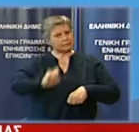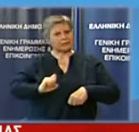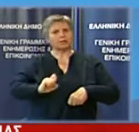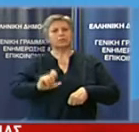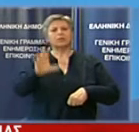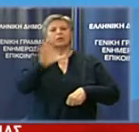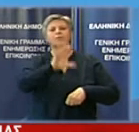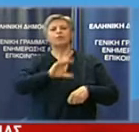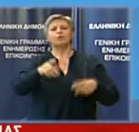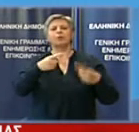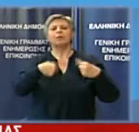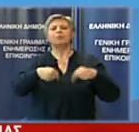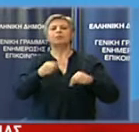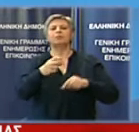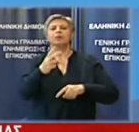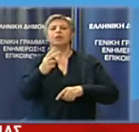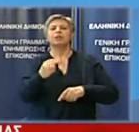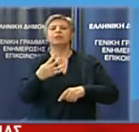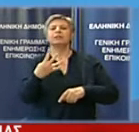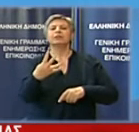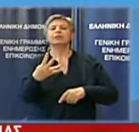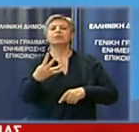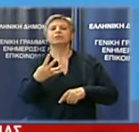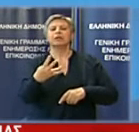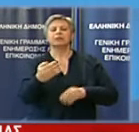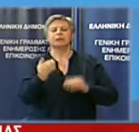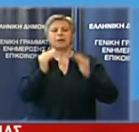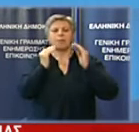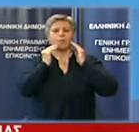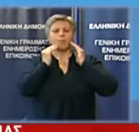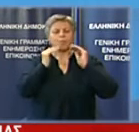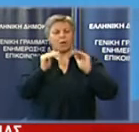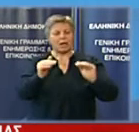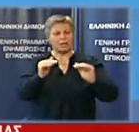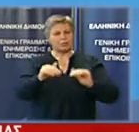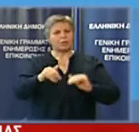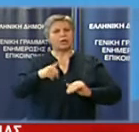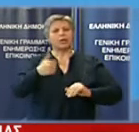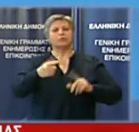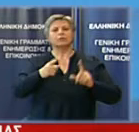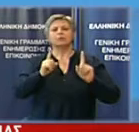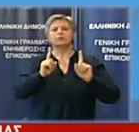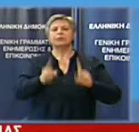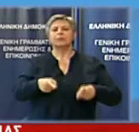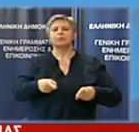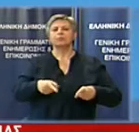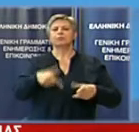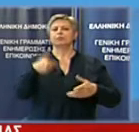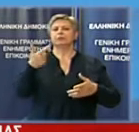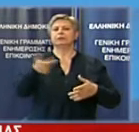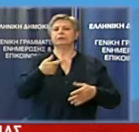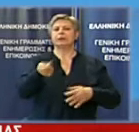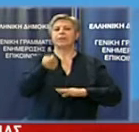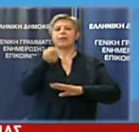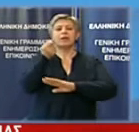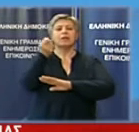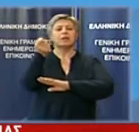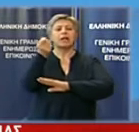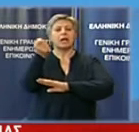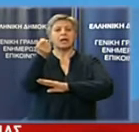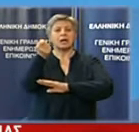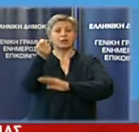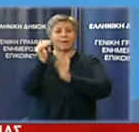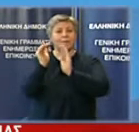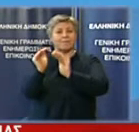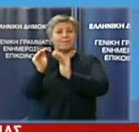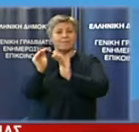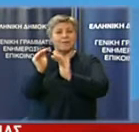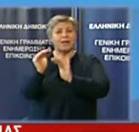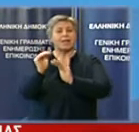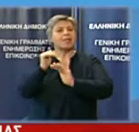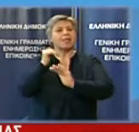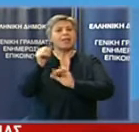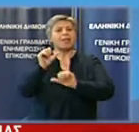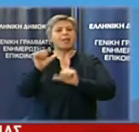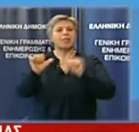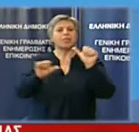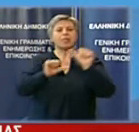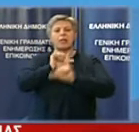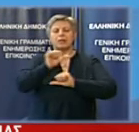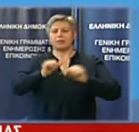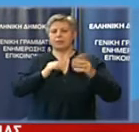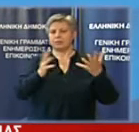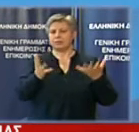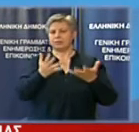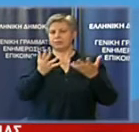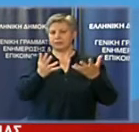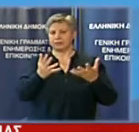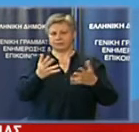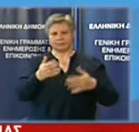24 Μαΐου καλείται να αποφασίσει και στο ζήτημα της βιωσιμότητας του ελληνικού χρέους. Ελληνική επιδίωξη είναι